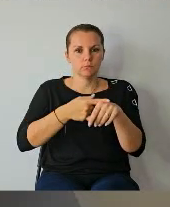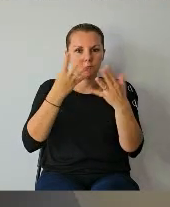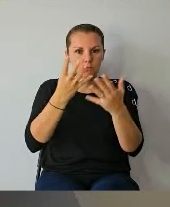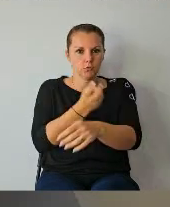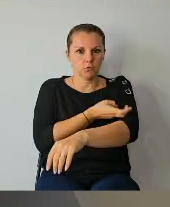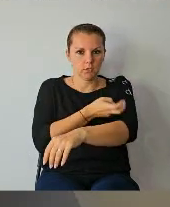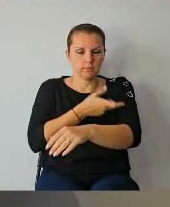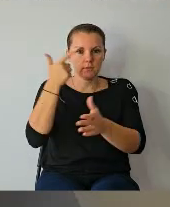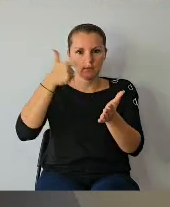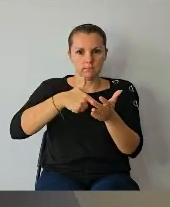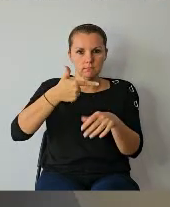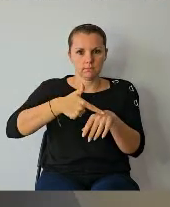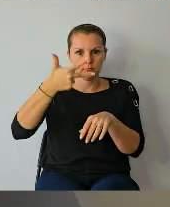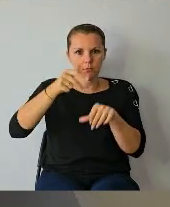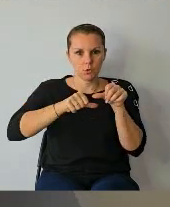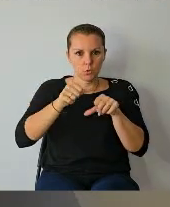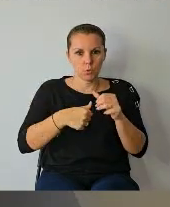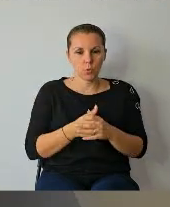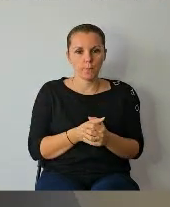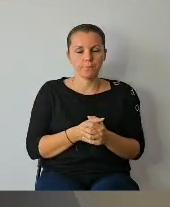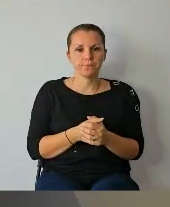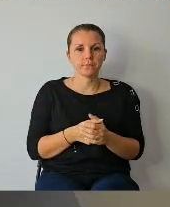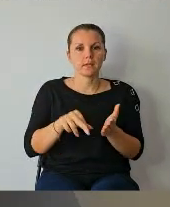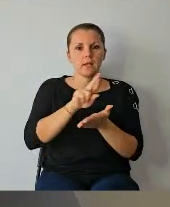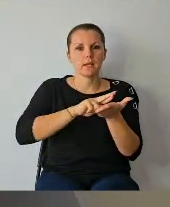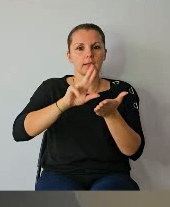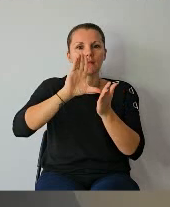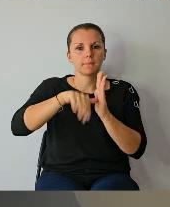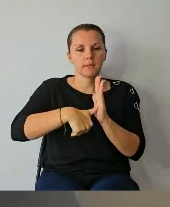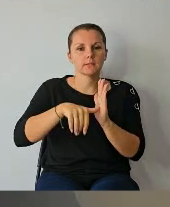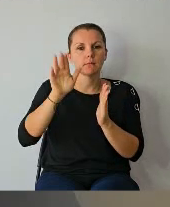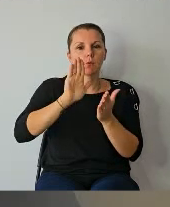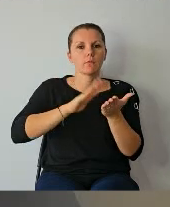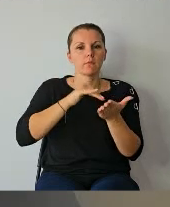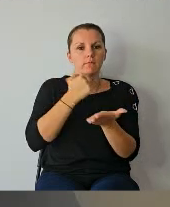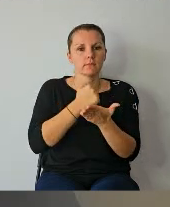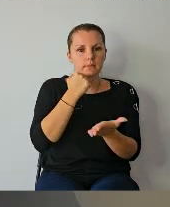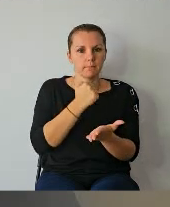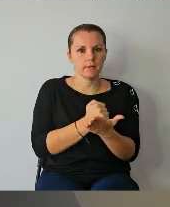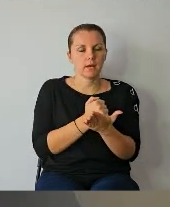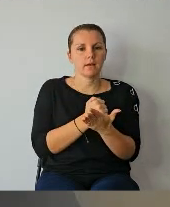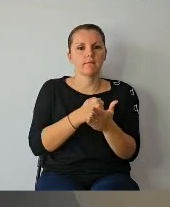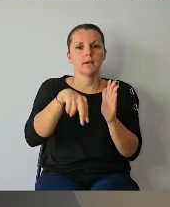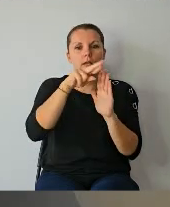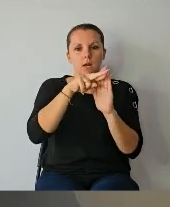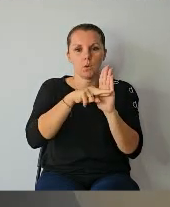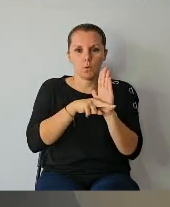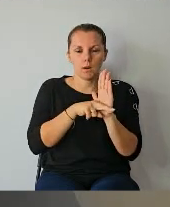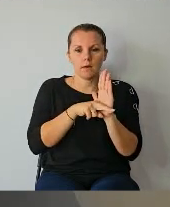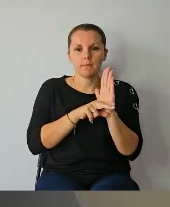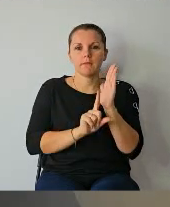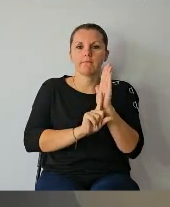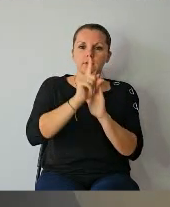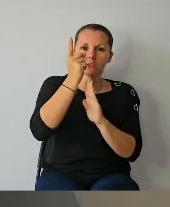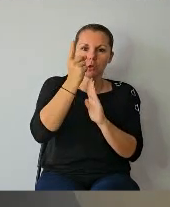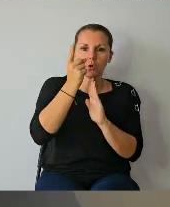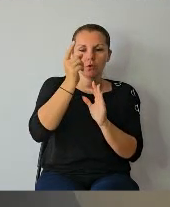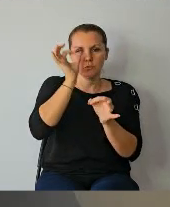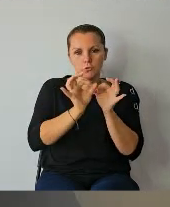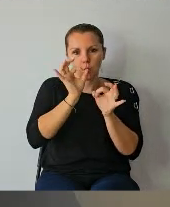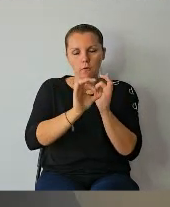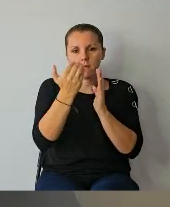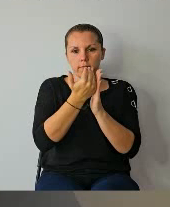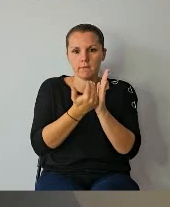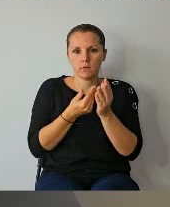29 czerwca 2023 roku Rady Miejskiej w Boguchwale w sprawie ustalenia regulaminu określającego wysokość oraz szczegółowe